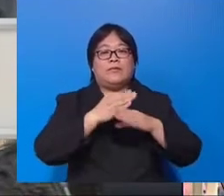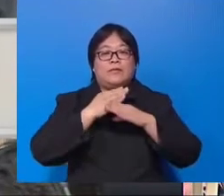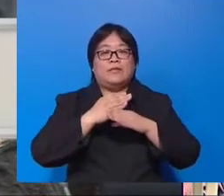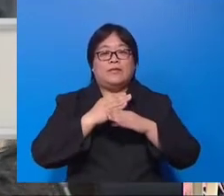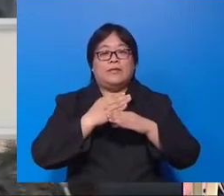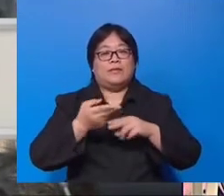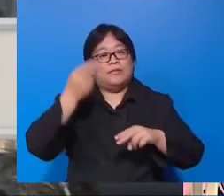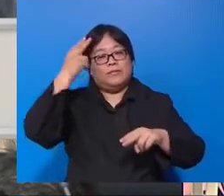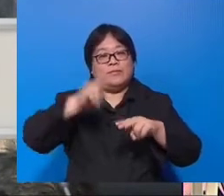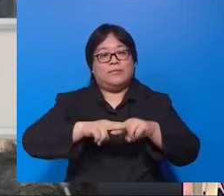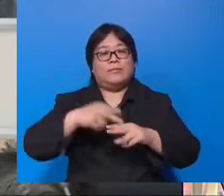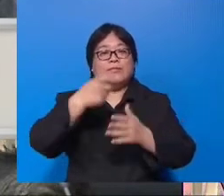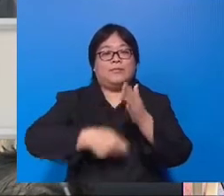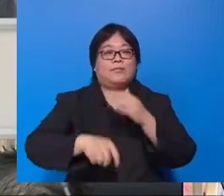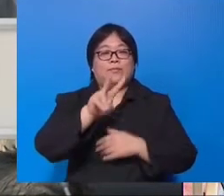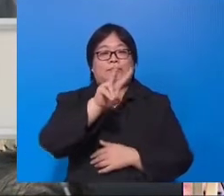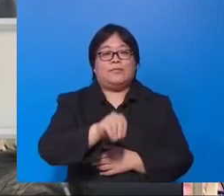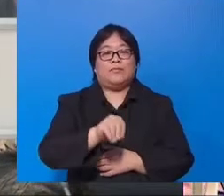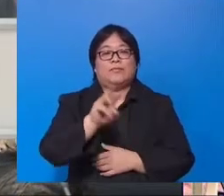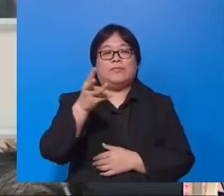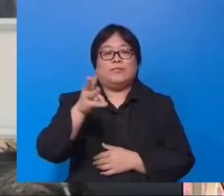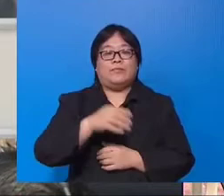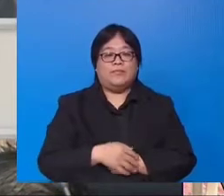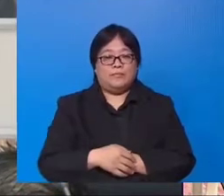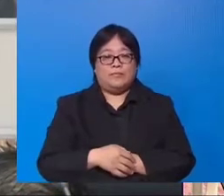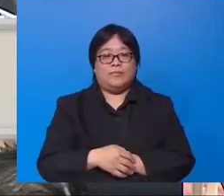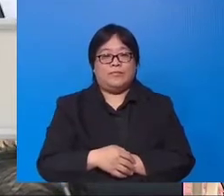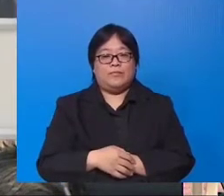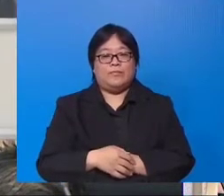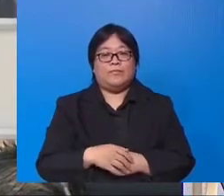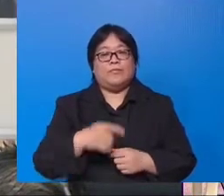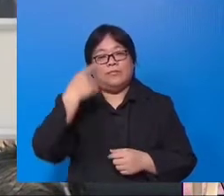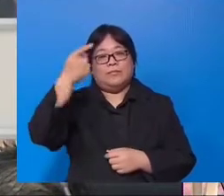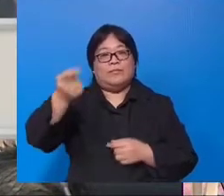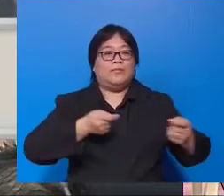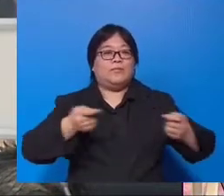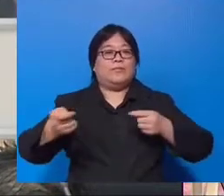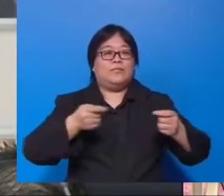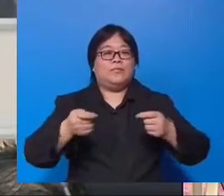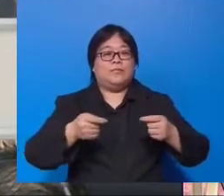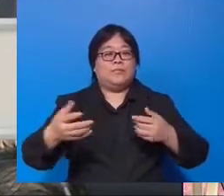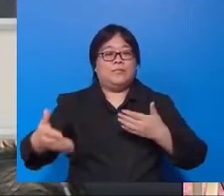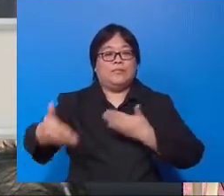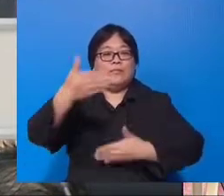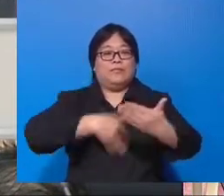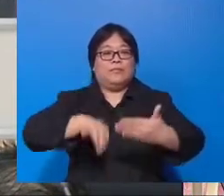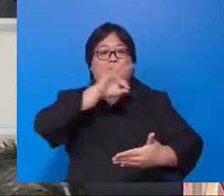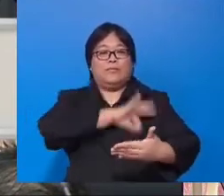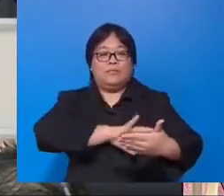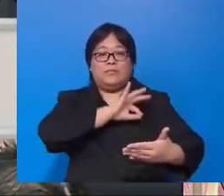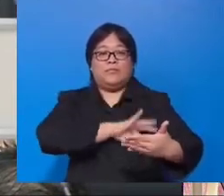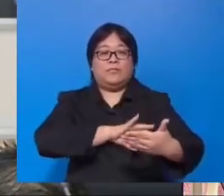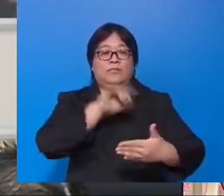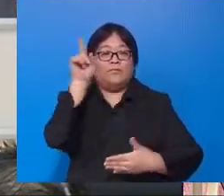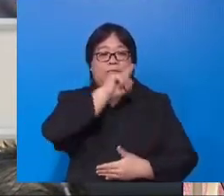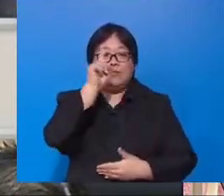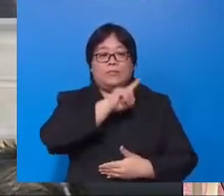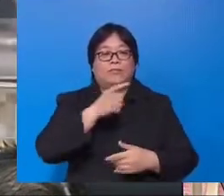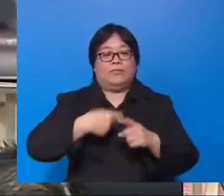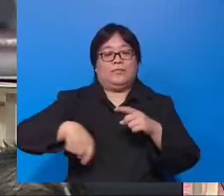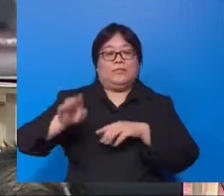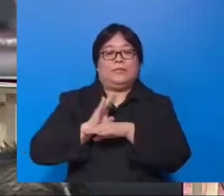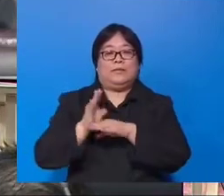pencatutan 20 11 bagi mengawal pengambilan untung stabil tidak musabah oleh